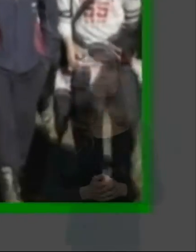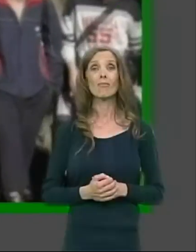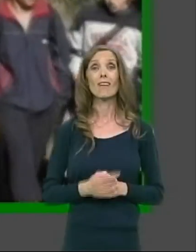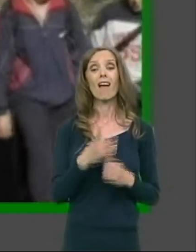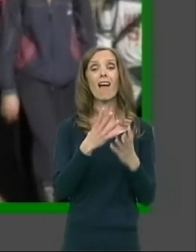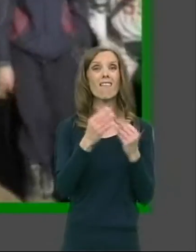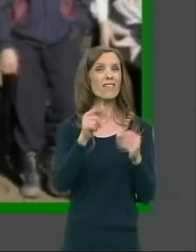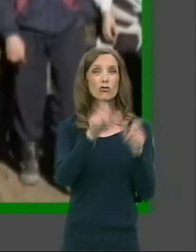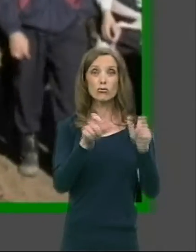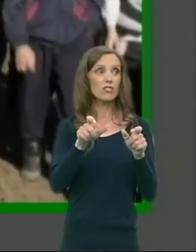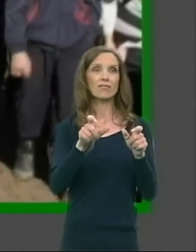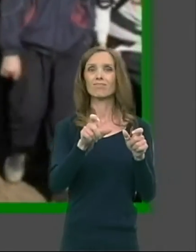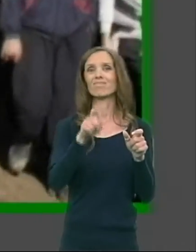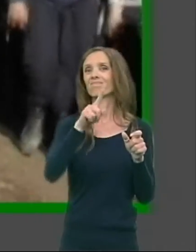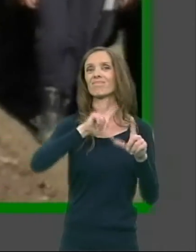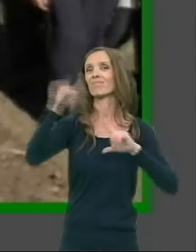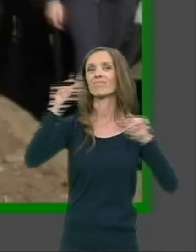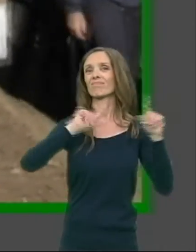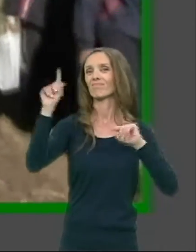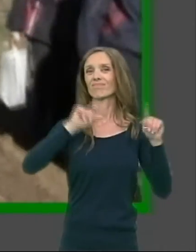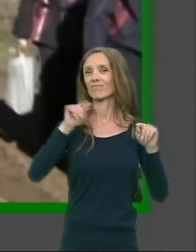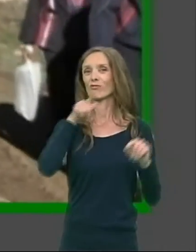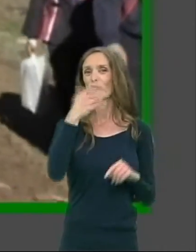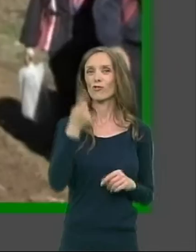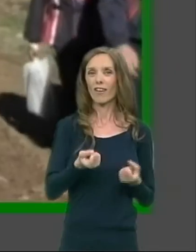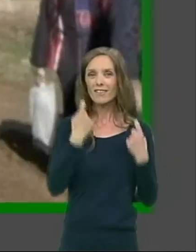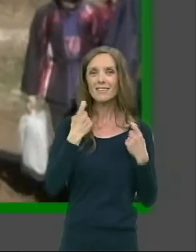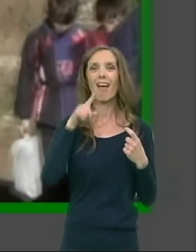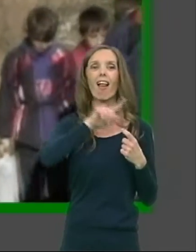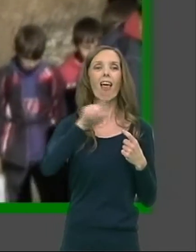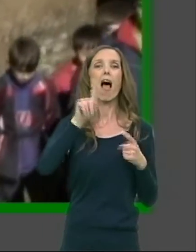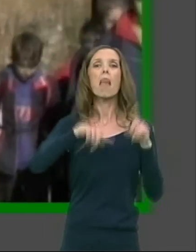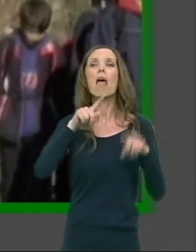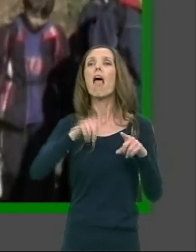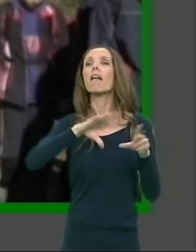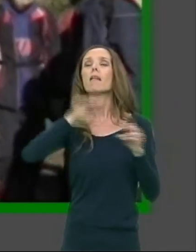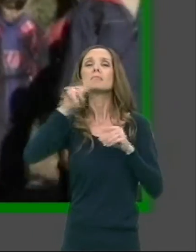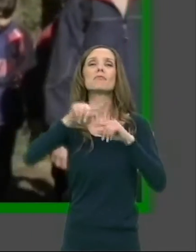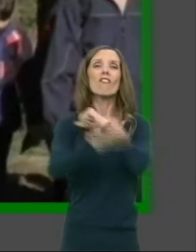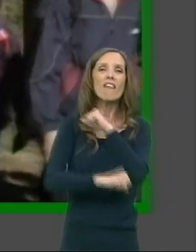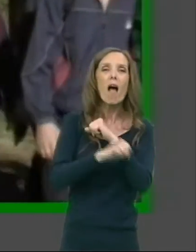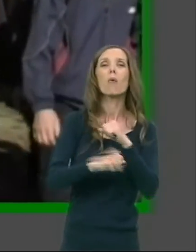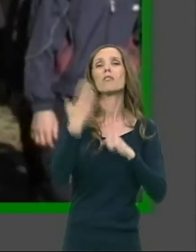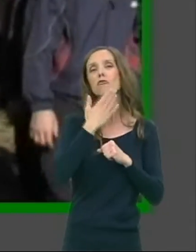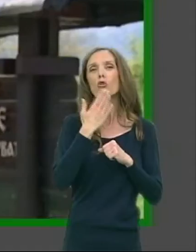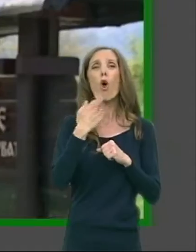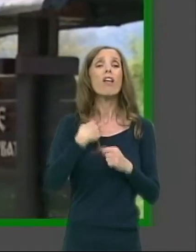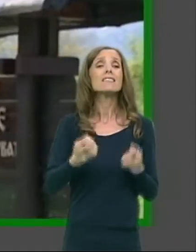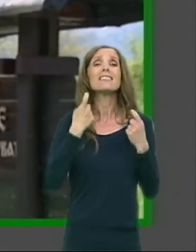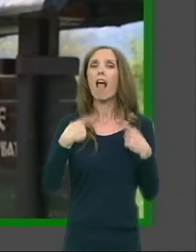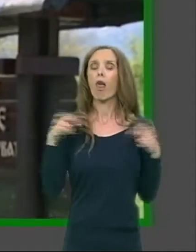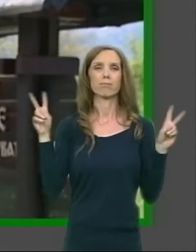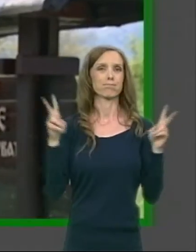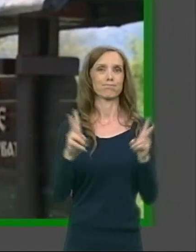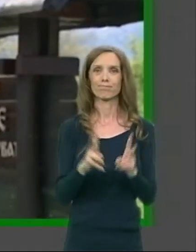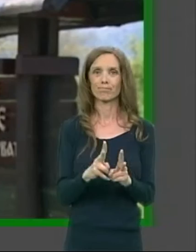Većina je otišla iz sela, neki su na fakultetu, školovanja tamo ovamo. Uglavnom, malo nas je ostalo na selu, jedino ja što sam